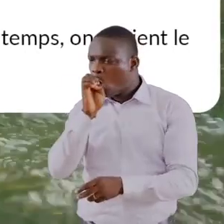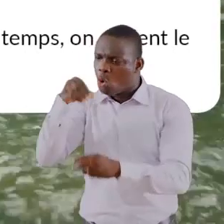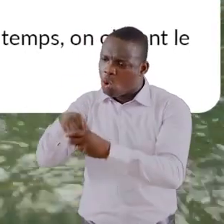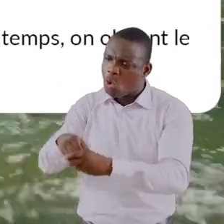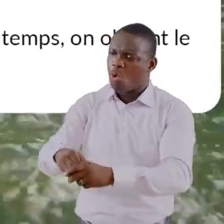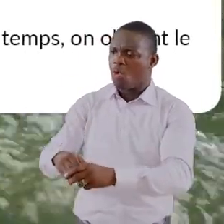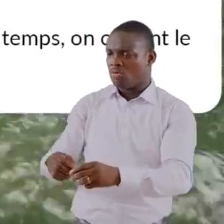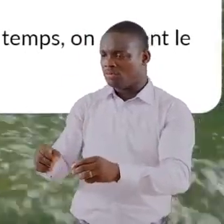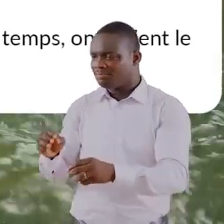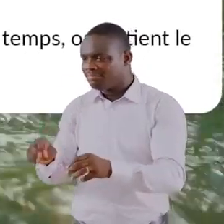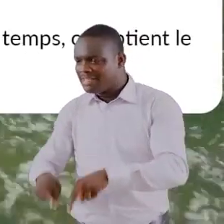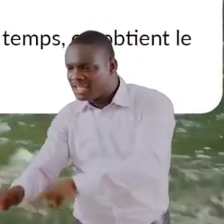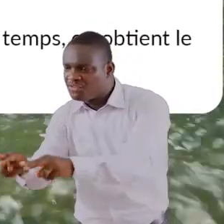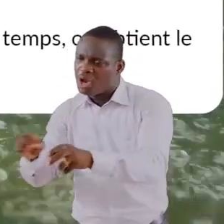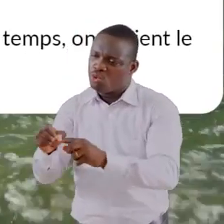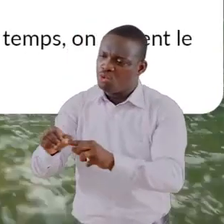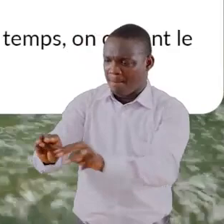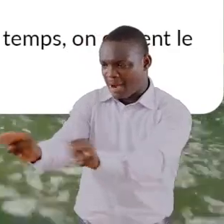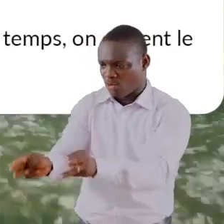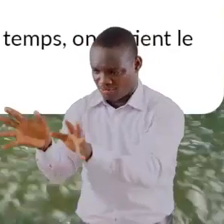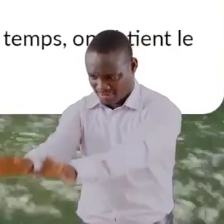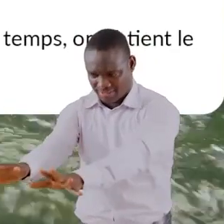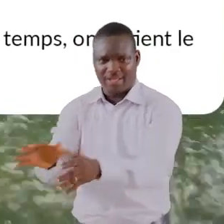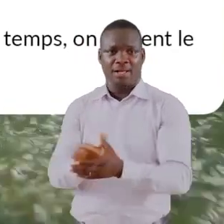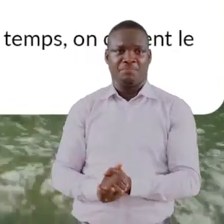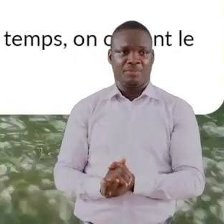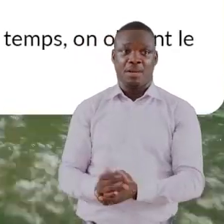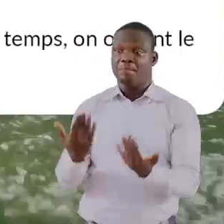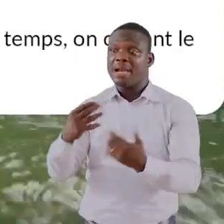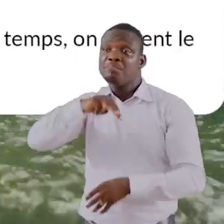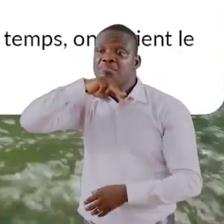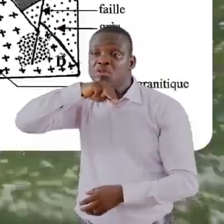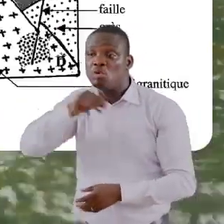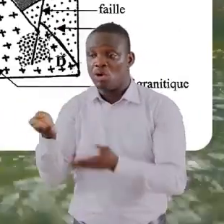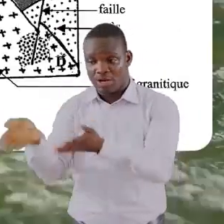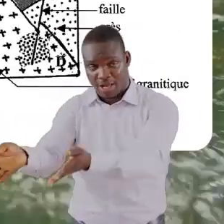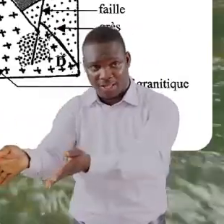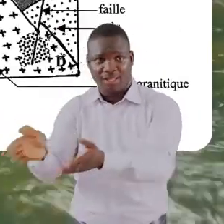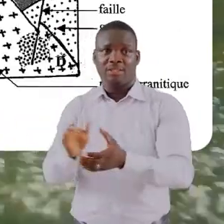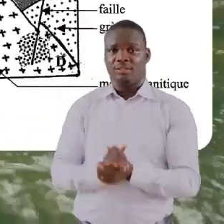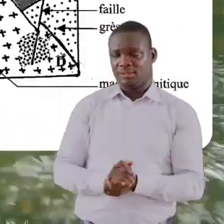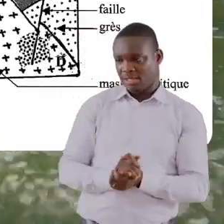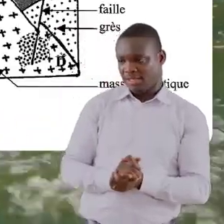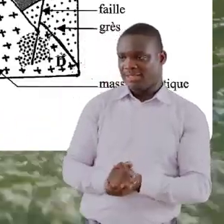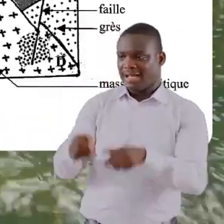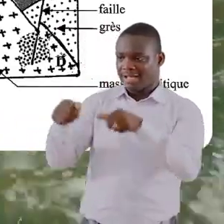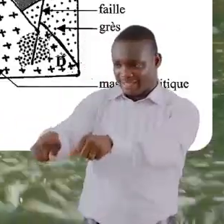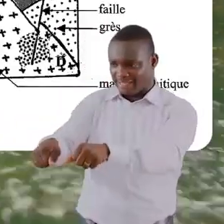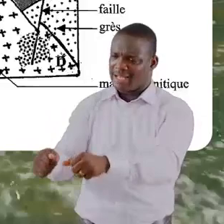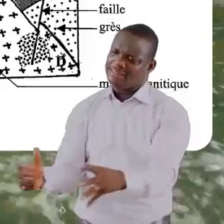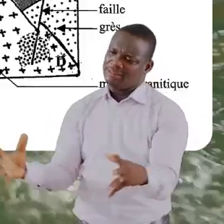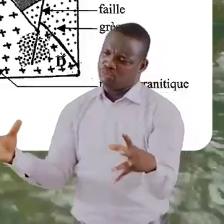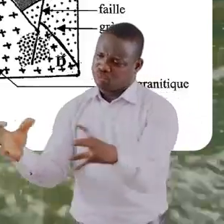cours d'eau. Ces minéraux dans ces sédiments, encore appelés les alluvions, se